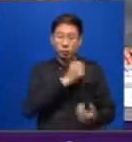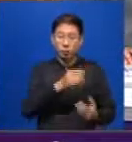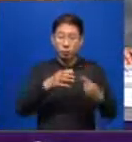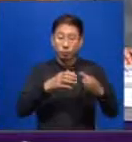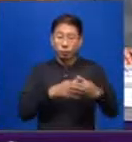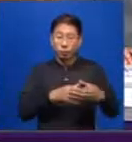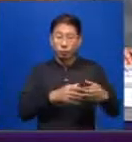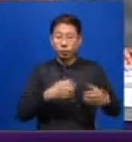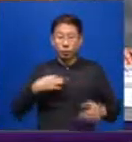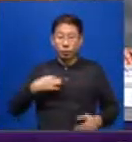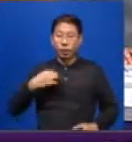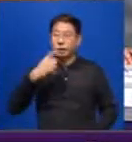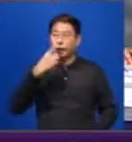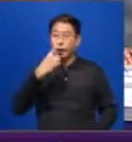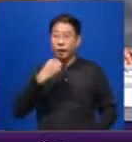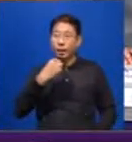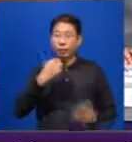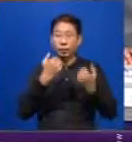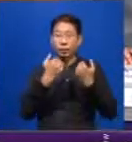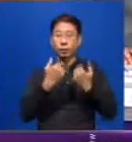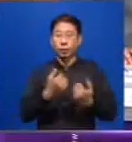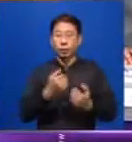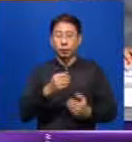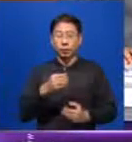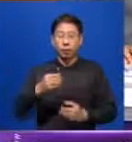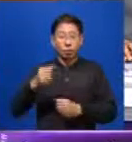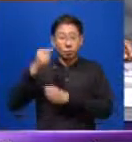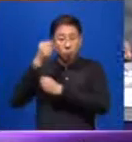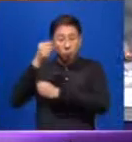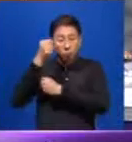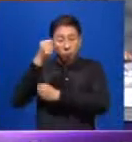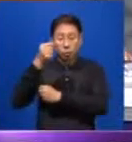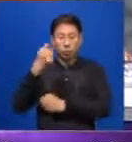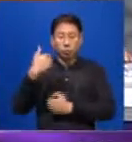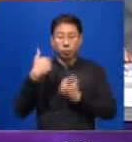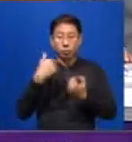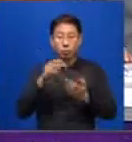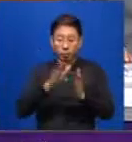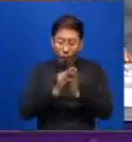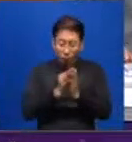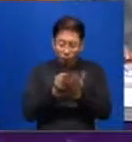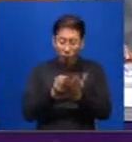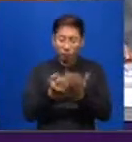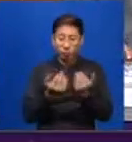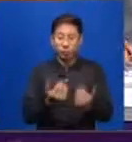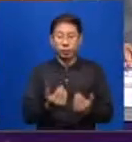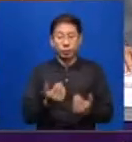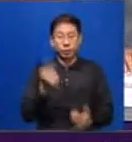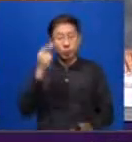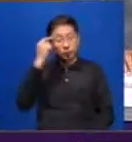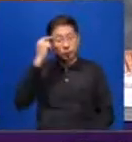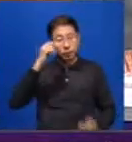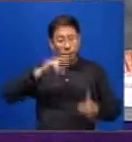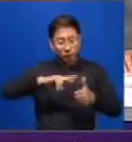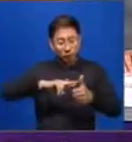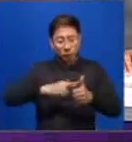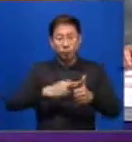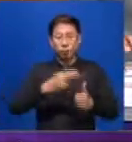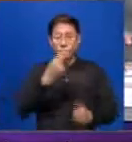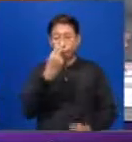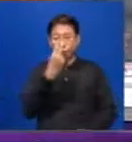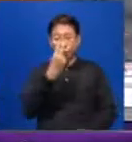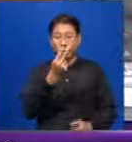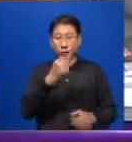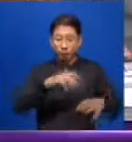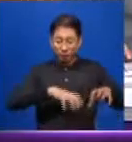กลุ่มนปช.ค่ะทางด้านของการนำมชตอนนี้ก็ออกมาตำหนิการโพสต์ข้อความดังกล่าวค่ะแต่ว่าเริ่มต้นเราจะไปดูเรื่องของ